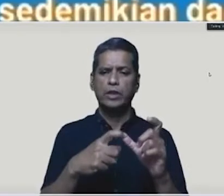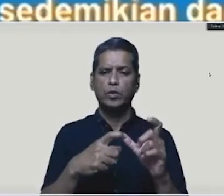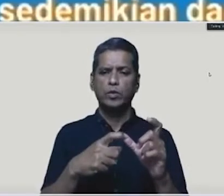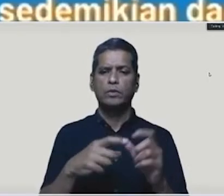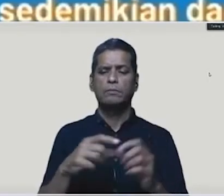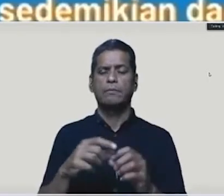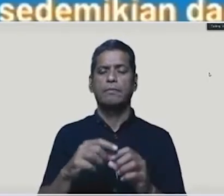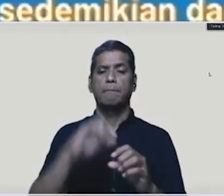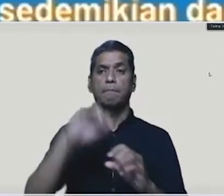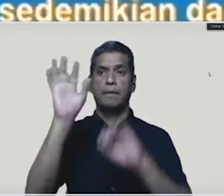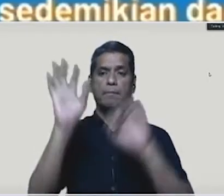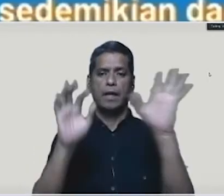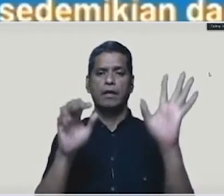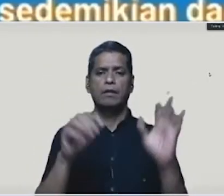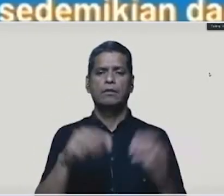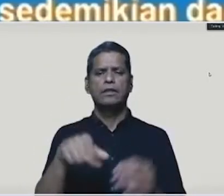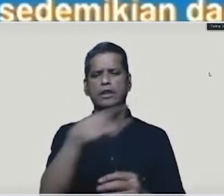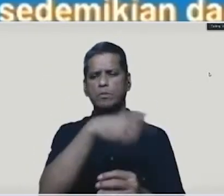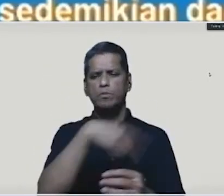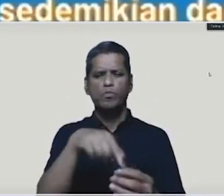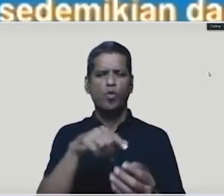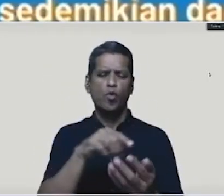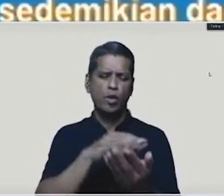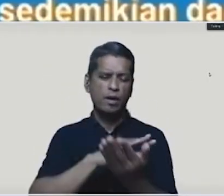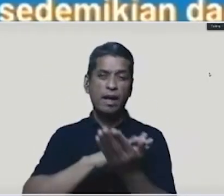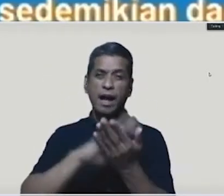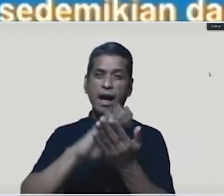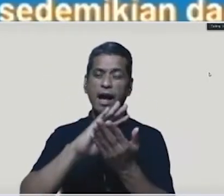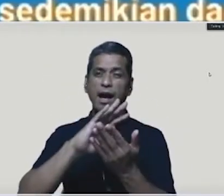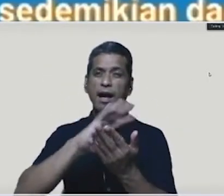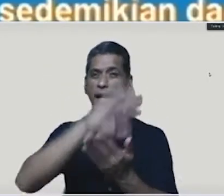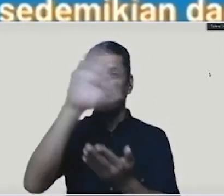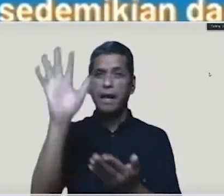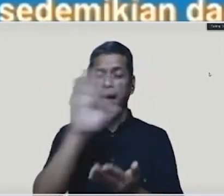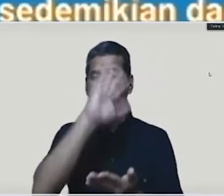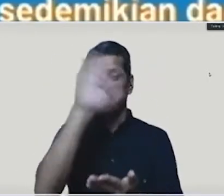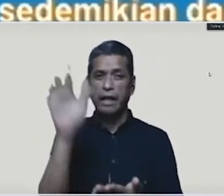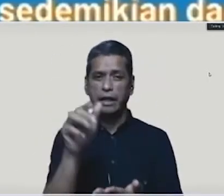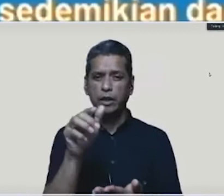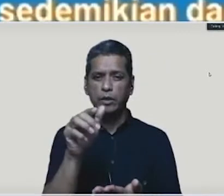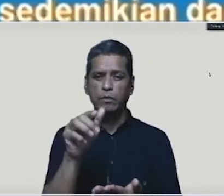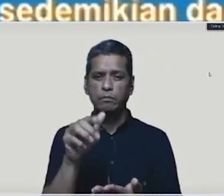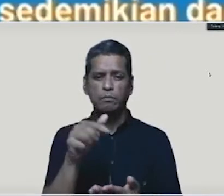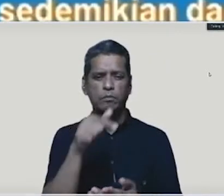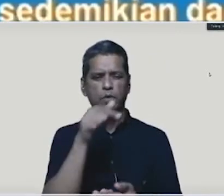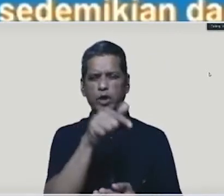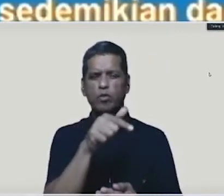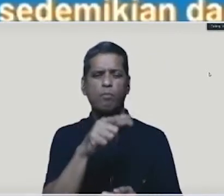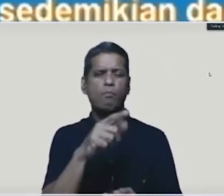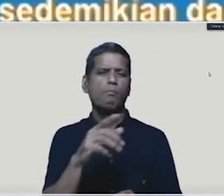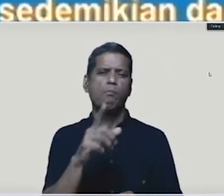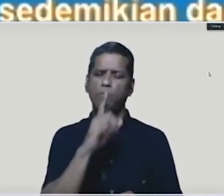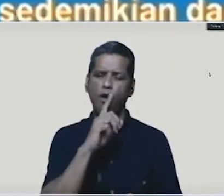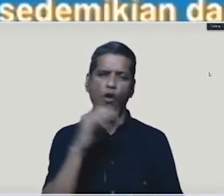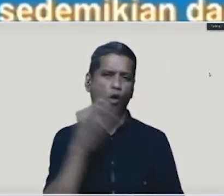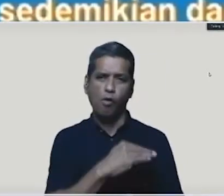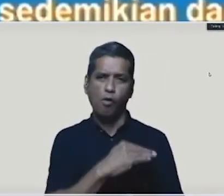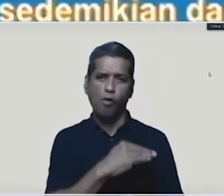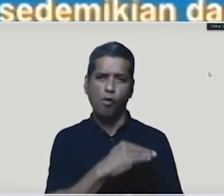ramalan-ramalan itu bohong tidak akan mampu meramalkan